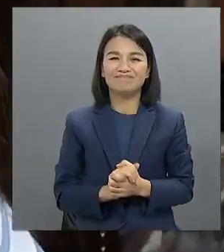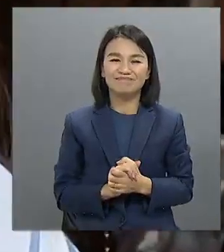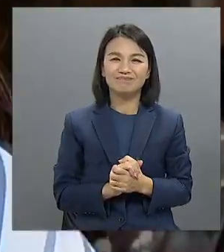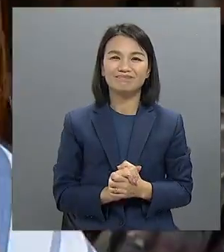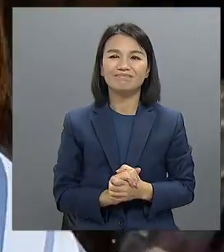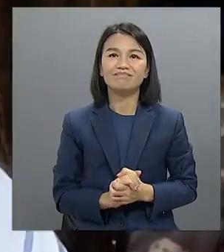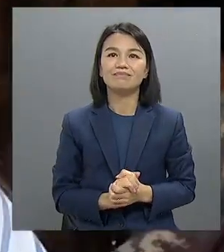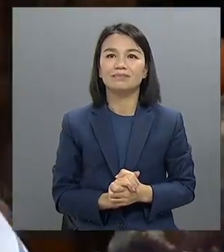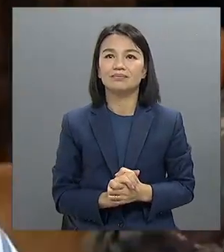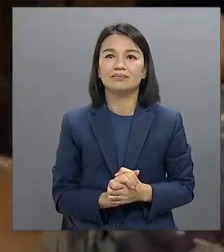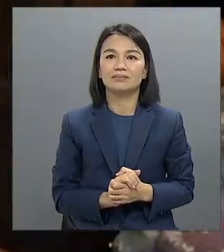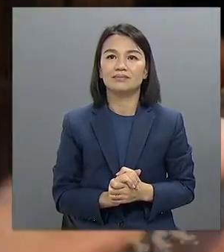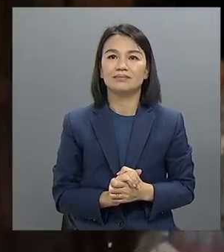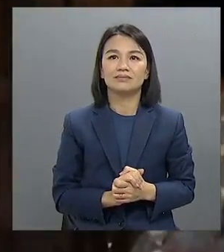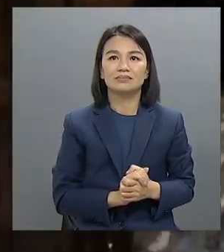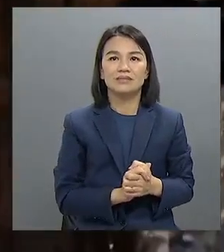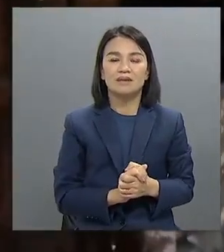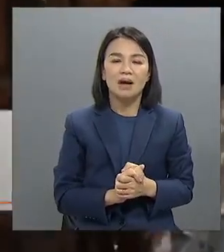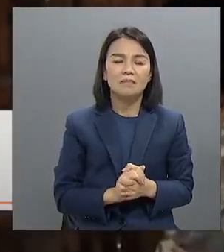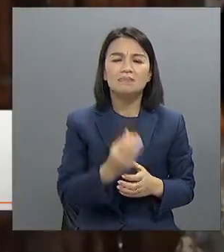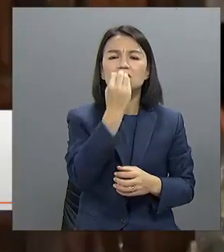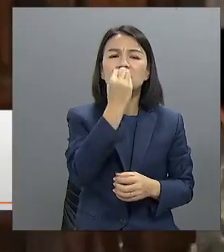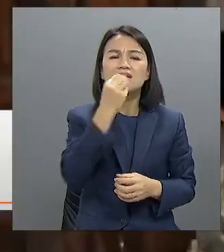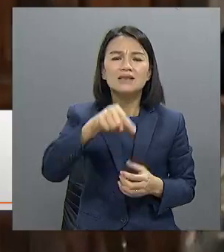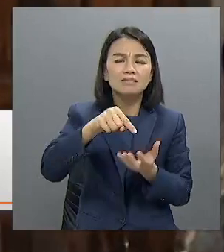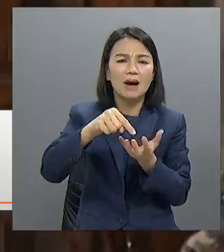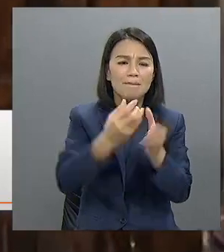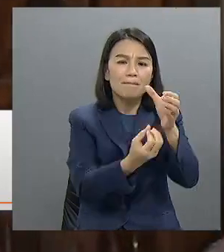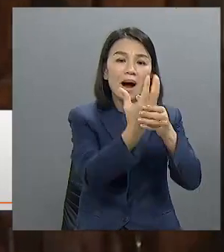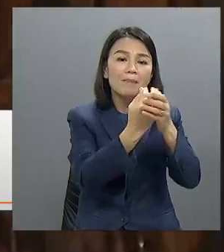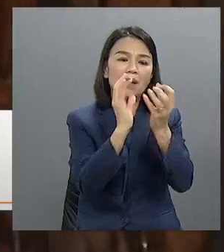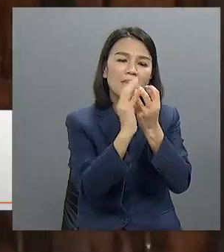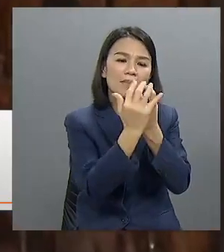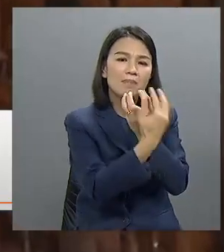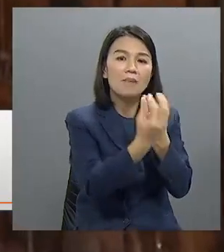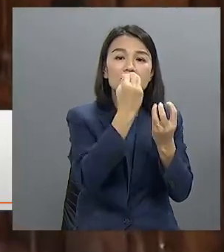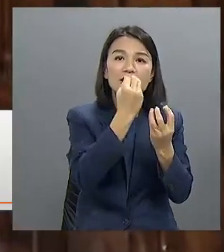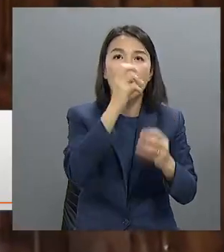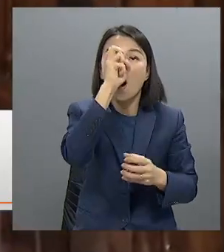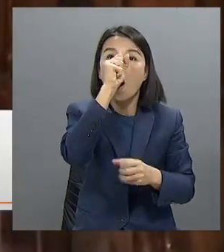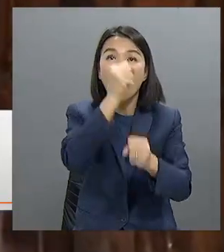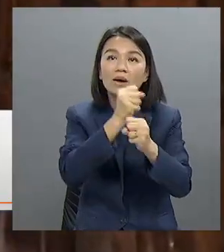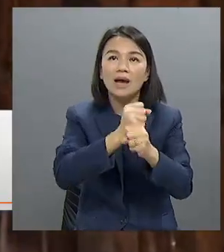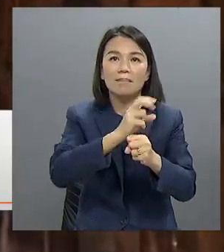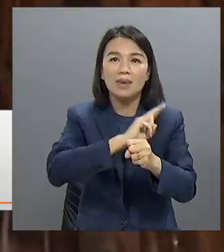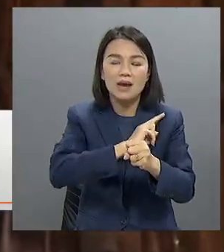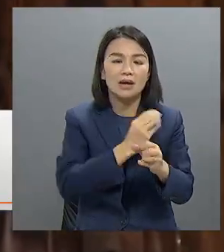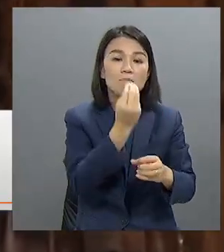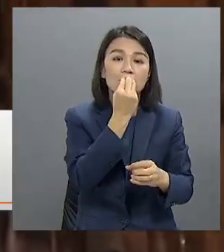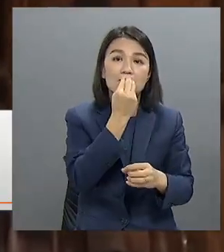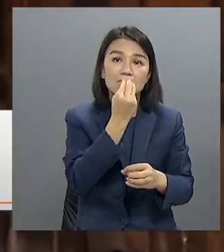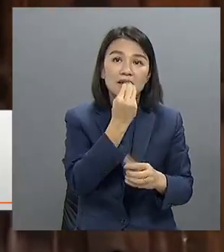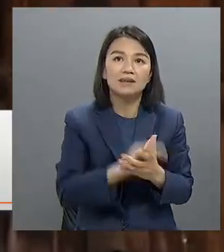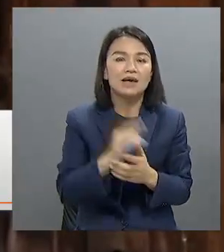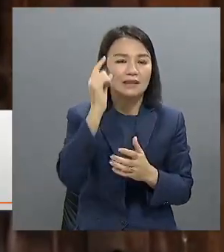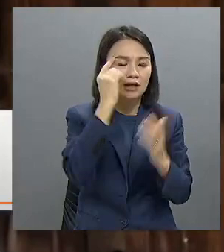กินผักสลัดอะไรเงี้ยน่ะก็เลยหาในอินเทอร์เน็ตก็เริ่มทำเองเป็นกล่องโฟมเล็กๆนะคะเริ่มทำกินเองกะเอาไว้กินในครัวเรือนอย่างเ